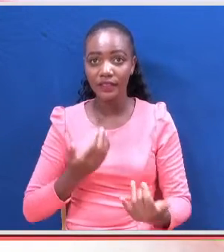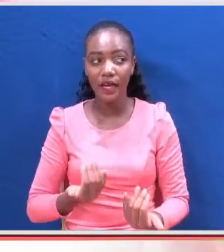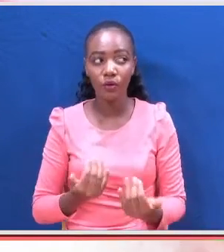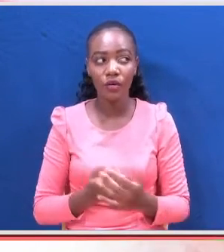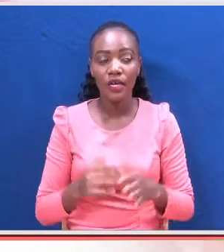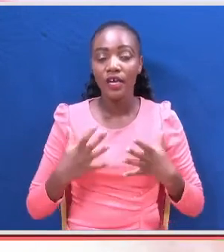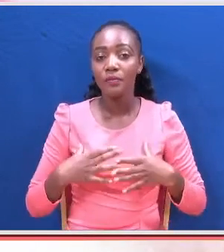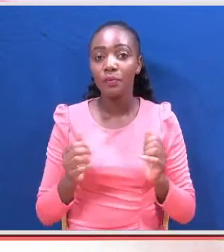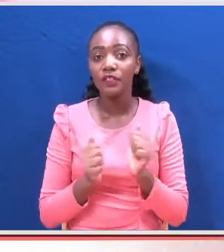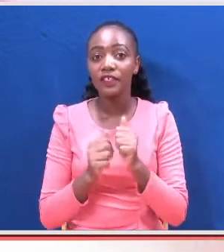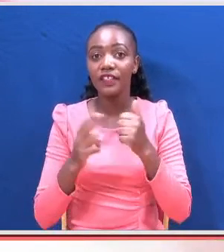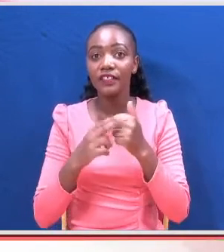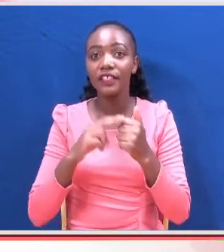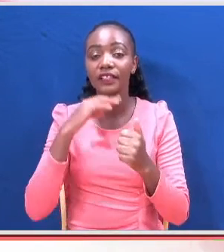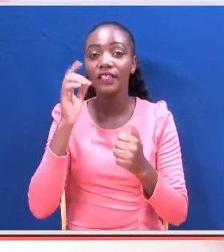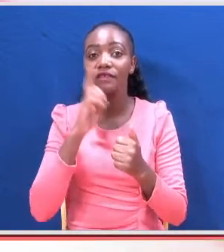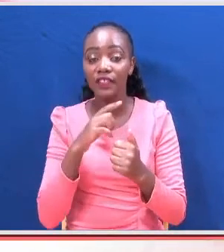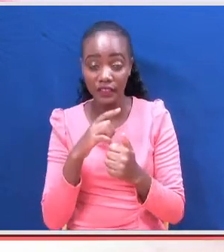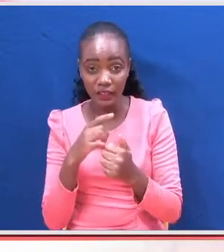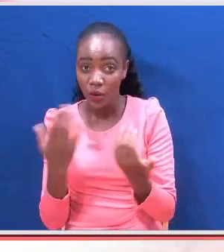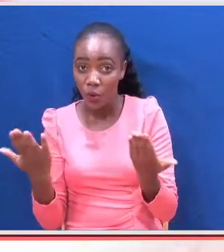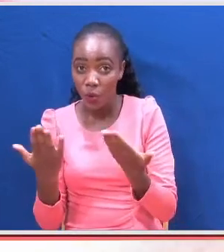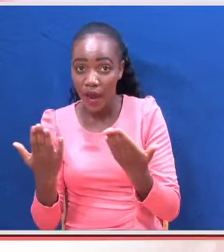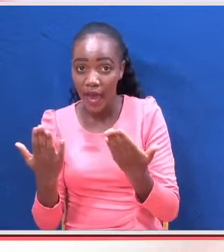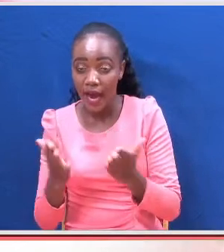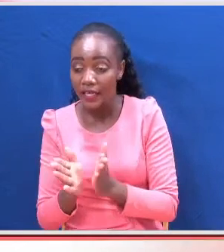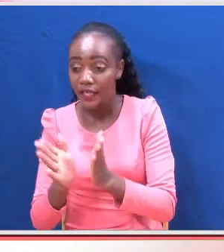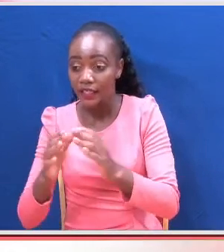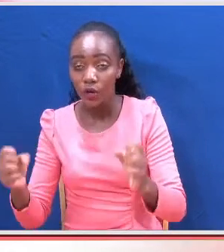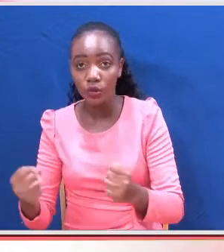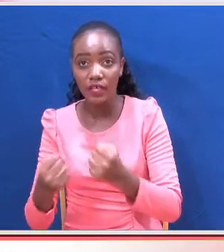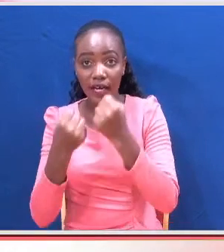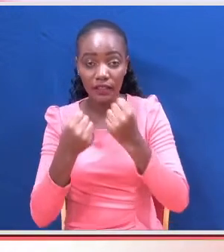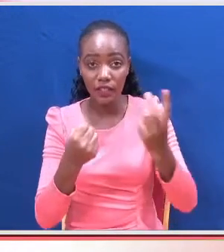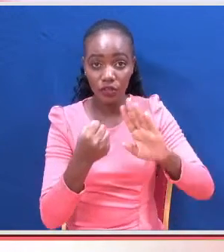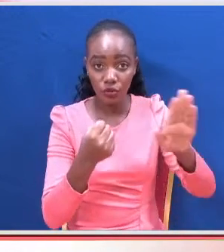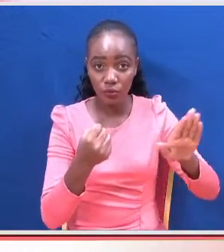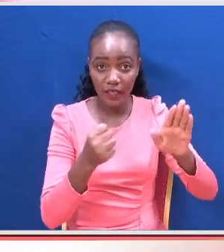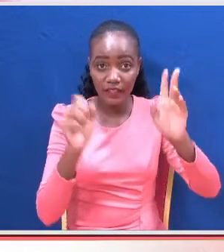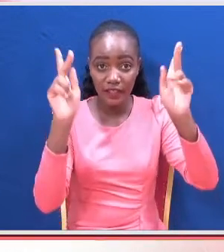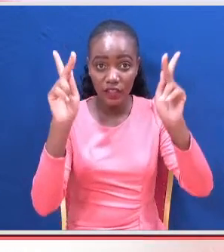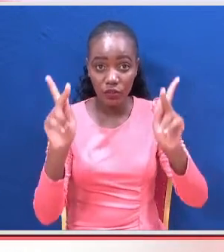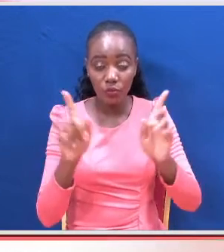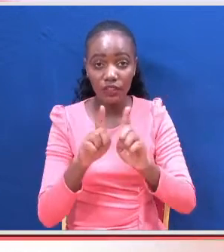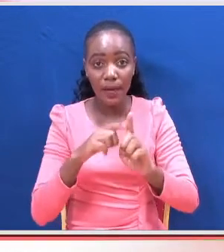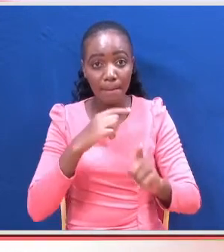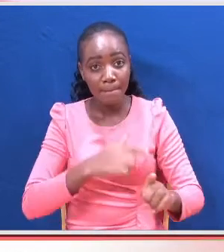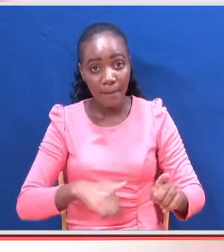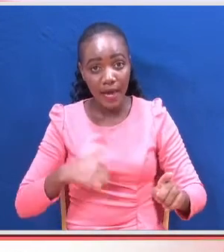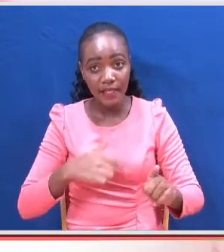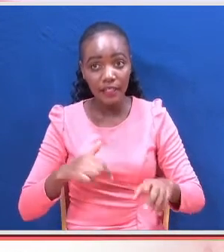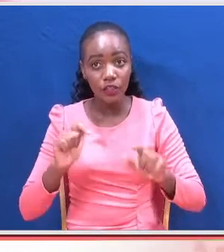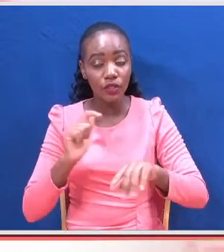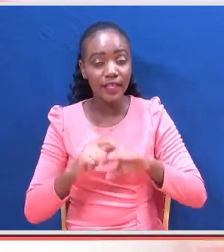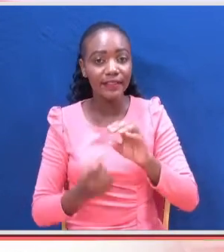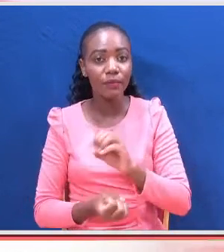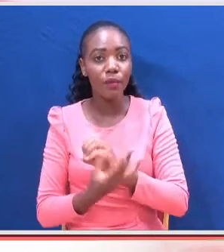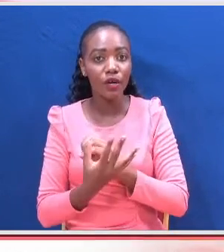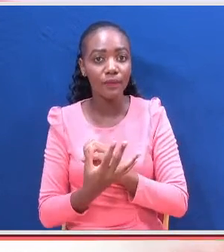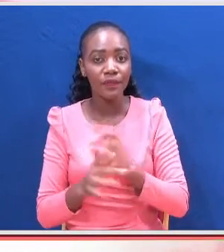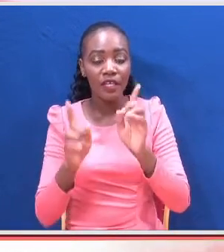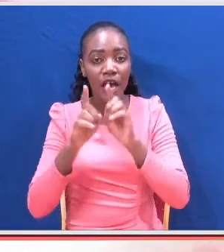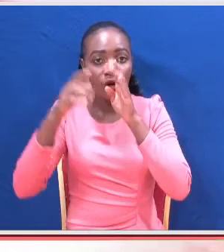17 wamefariki katika ajali ya barabarani katika barabara mbili za eneo la Kisumu na Malindi asubuhi ya leo. Kwa Malindi,